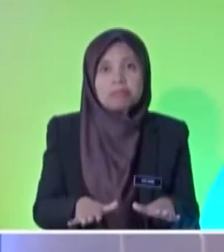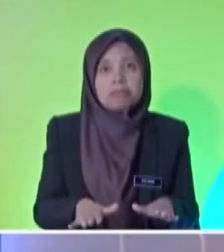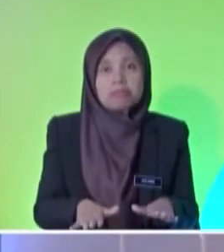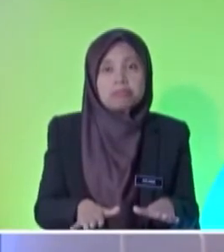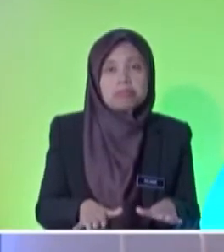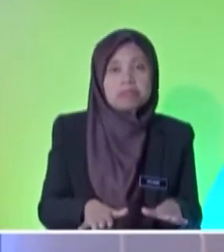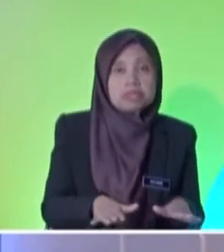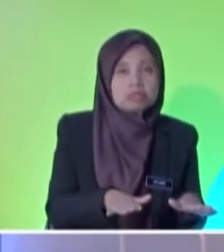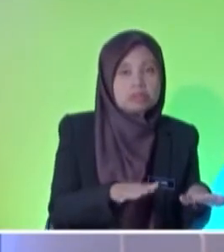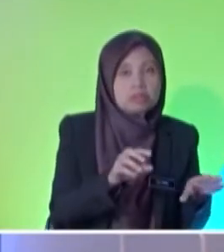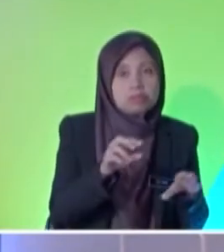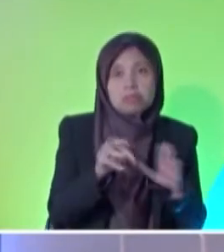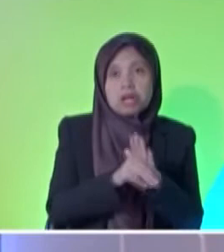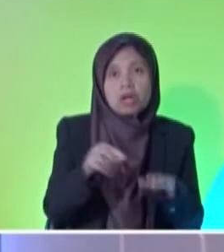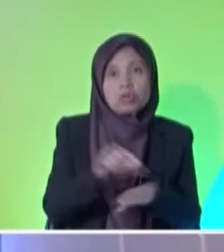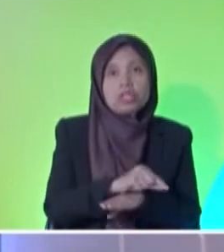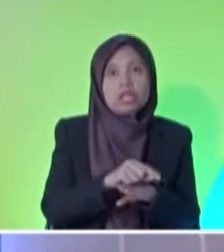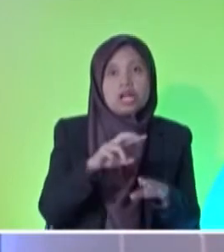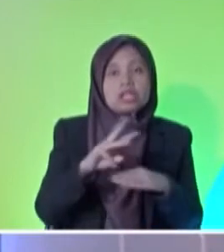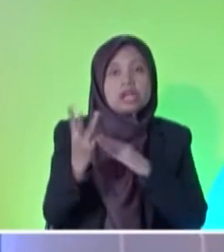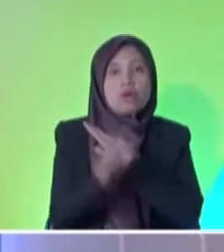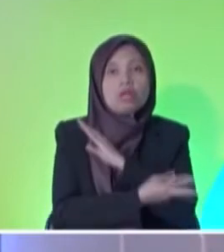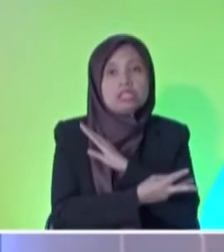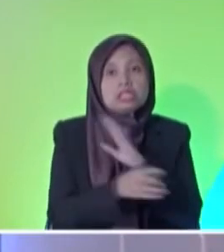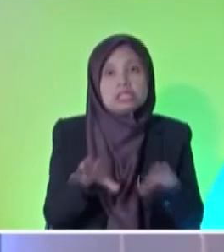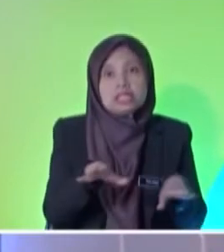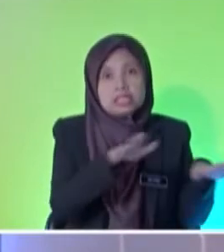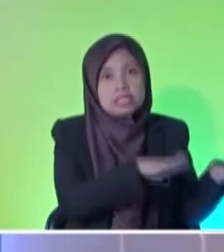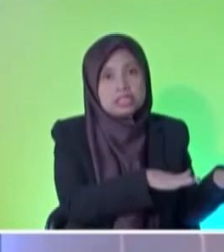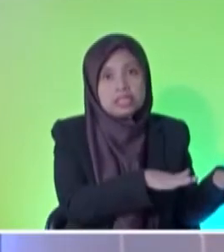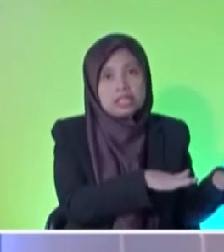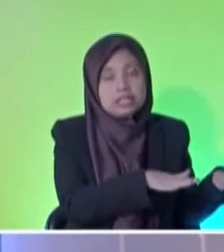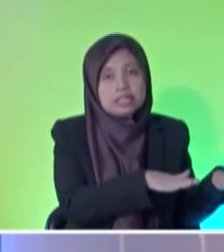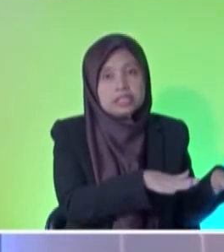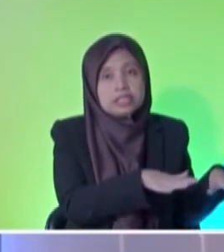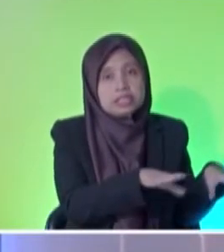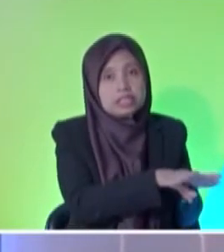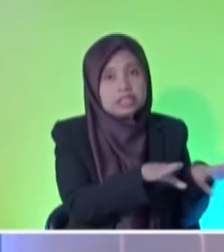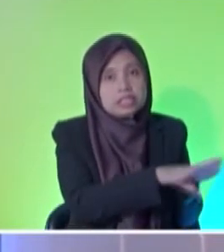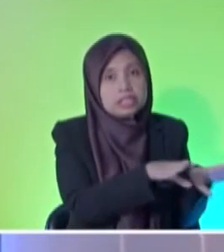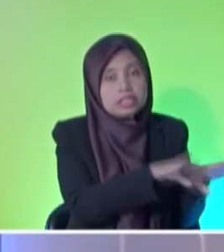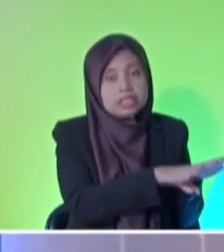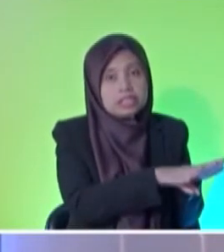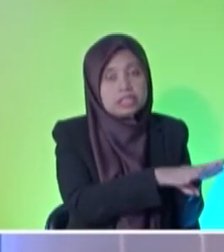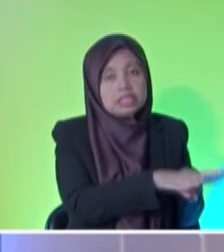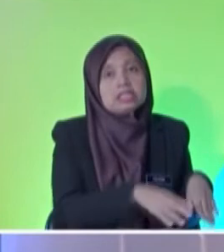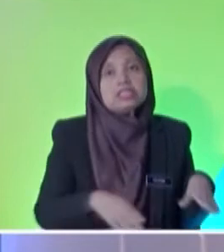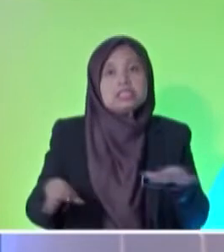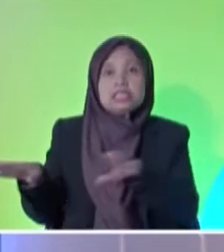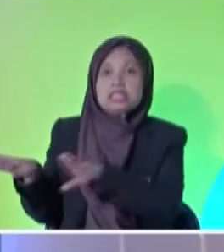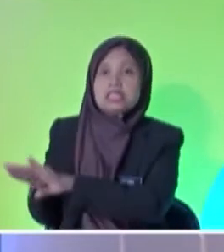menggunakan kawasan as1 site di bahagia muka satu site di bahagian